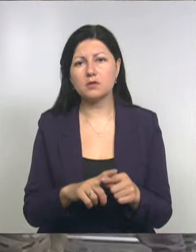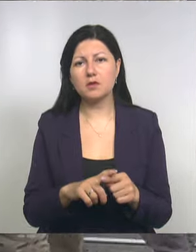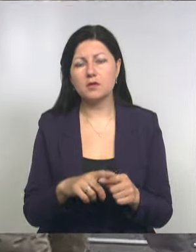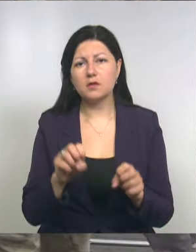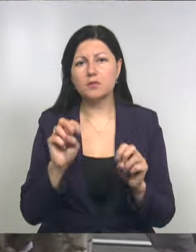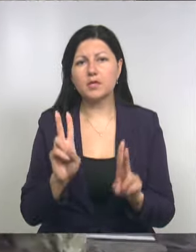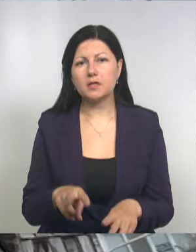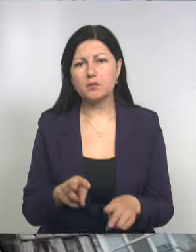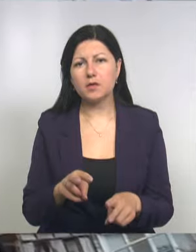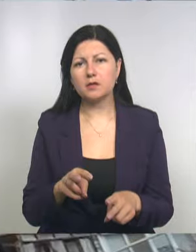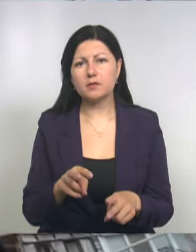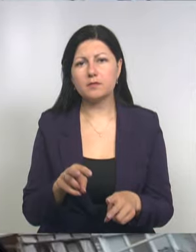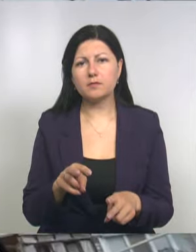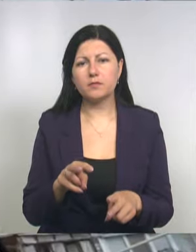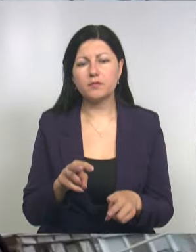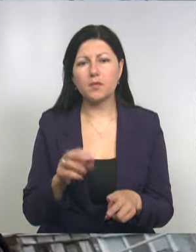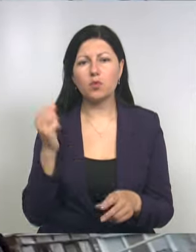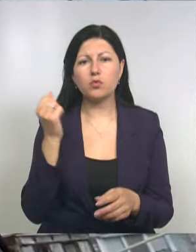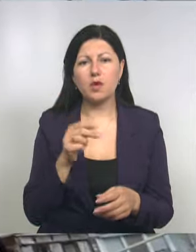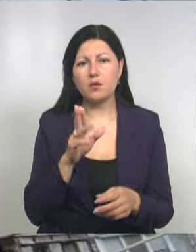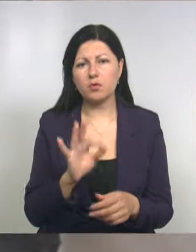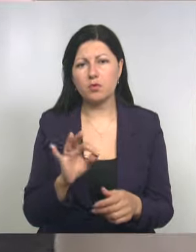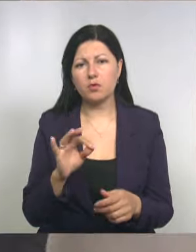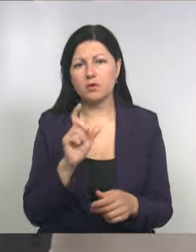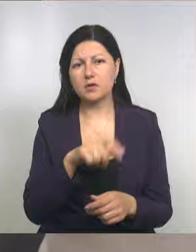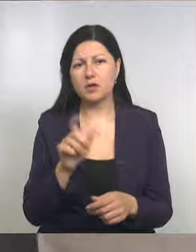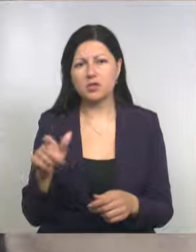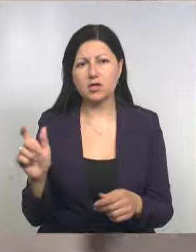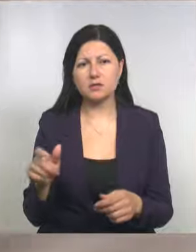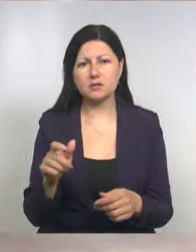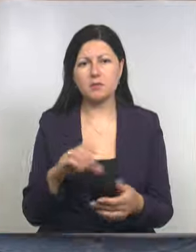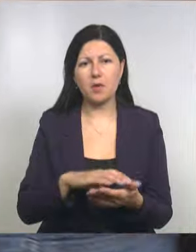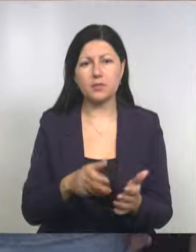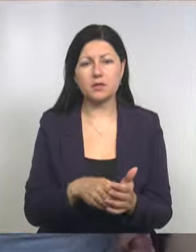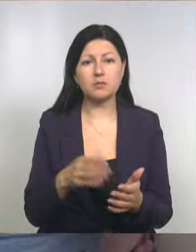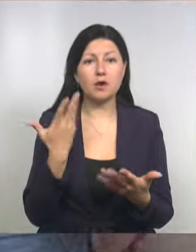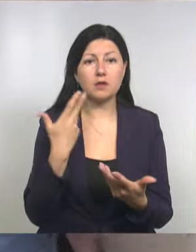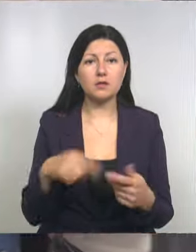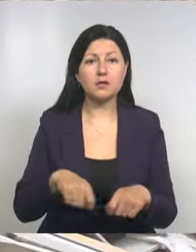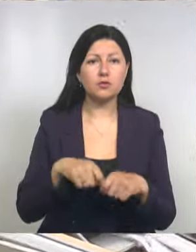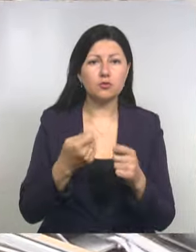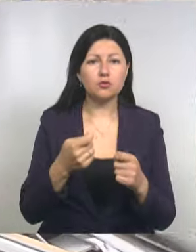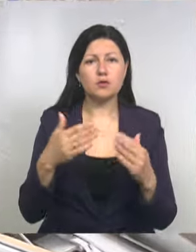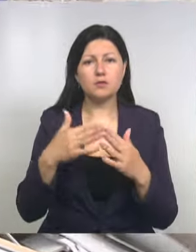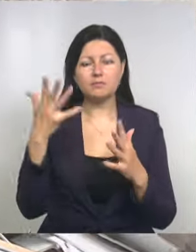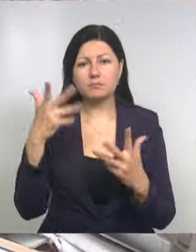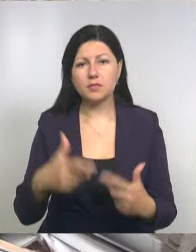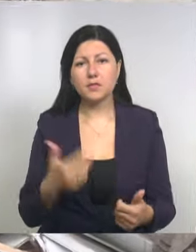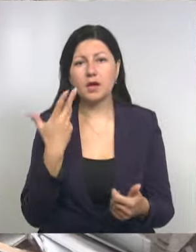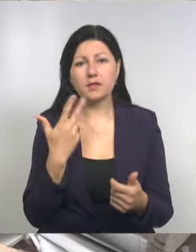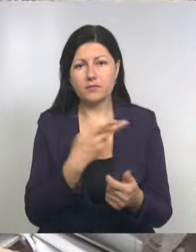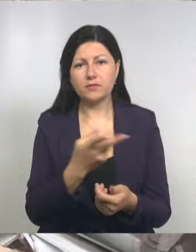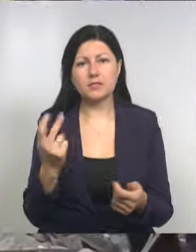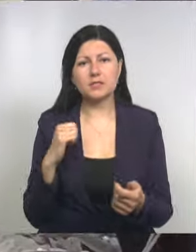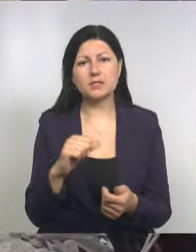преднамеренный удар по гражданским объектам. Вот когда разрушается здание, когда рядом здесь нет ничего, вы сами